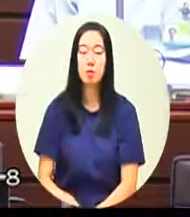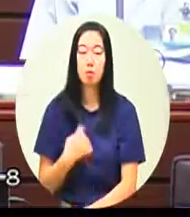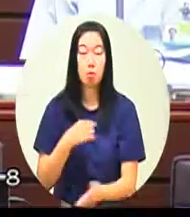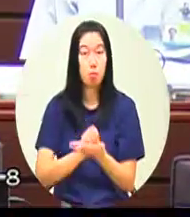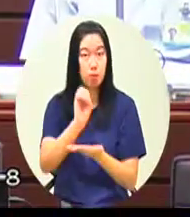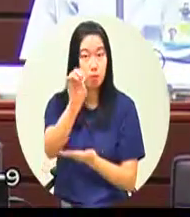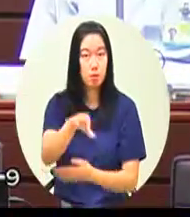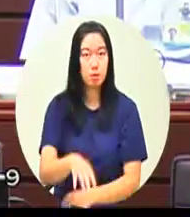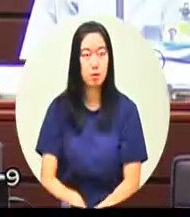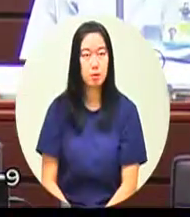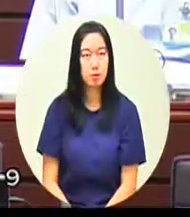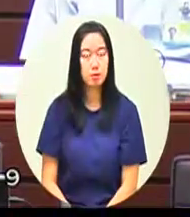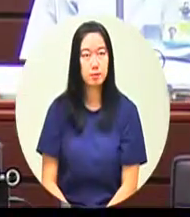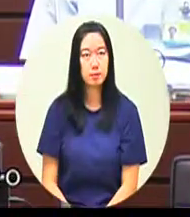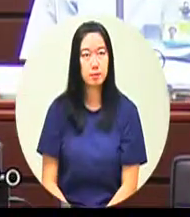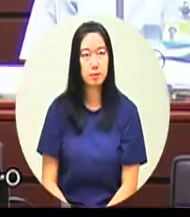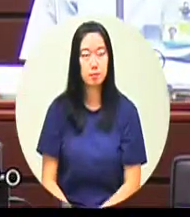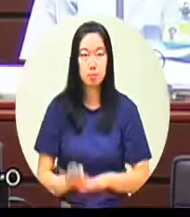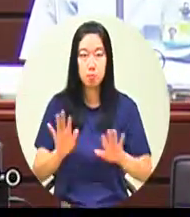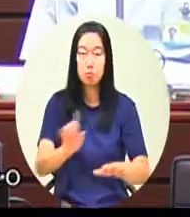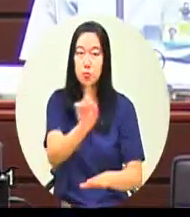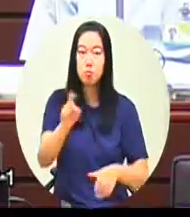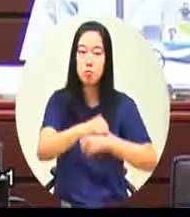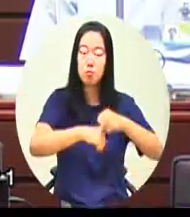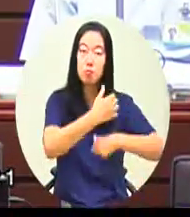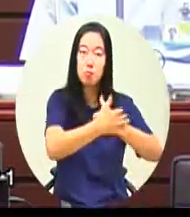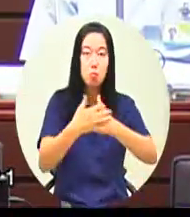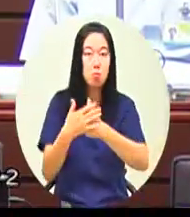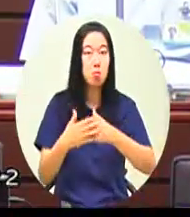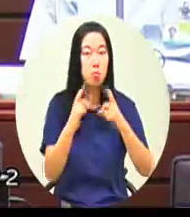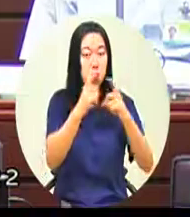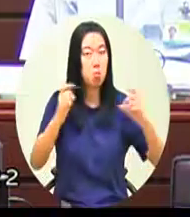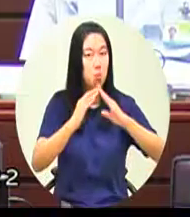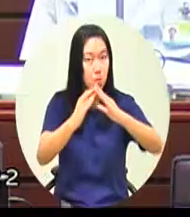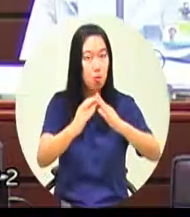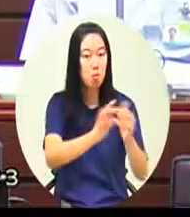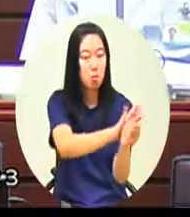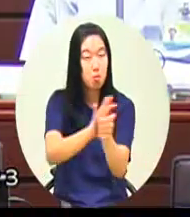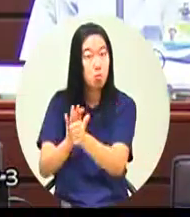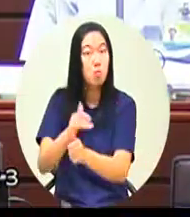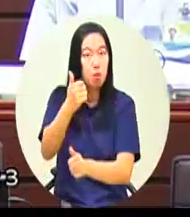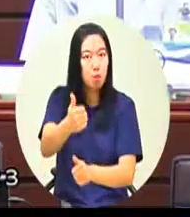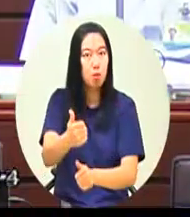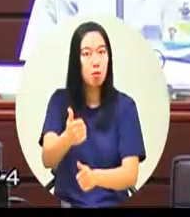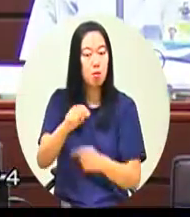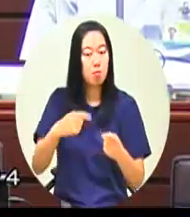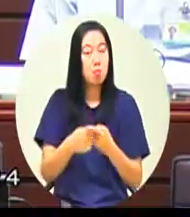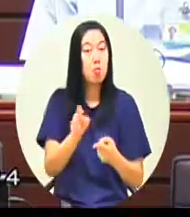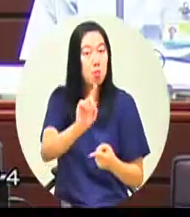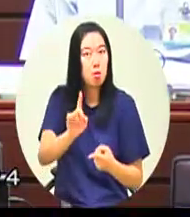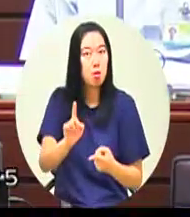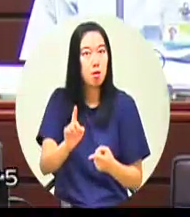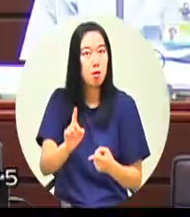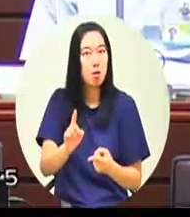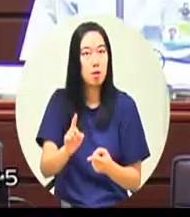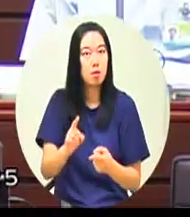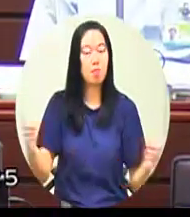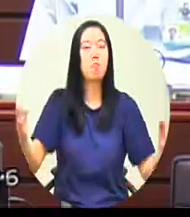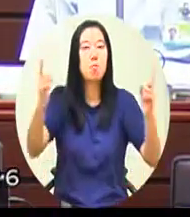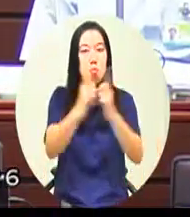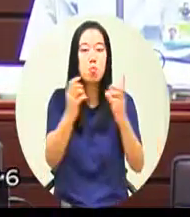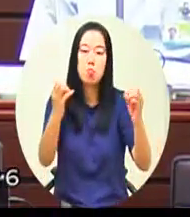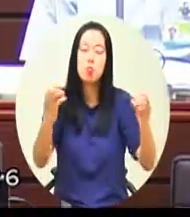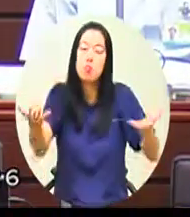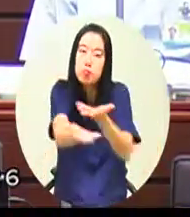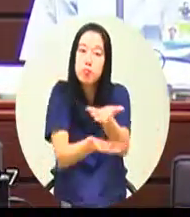下，今仔任何一个动物保护城市呢，友善诶城市呢。应该是双方面来对话，毋是